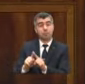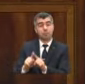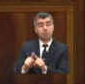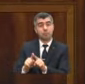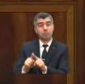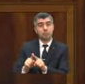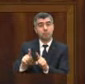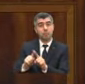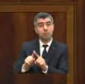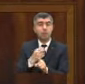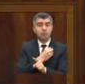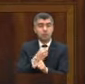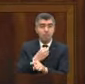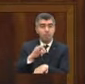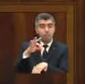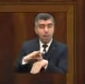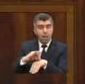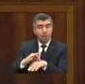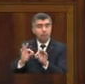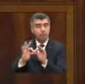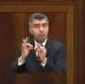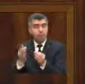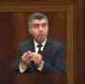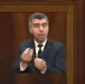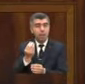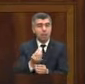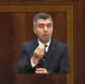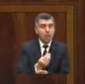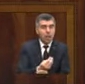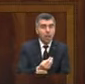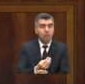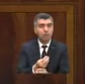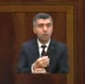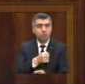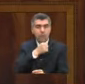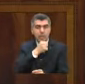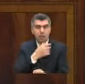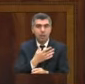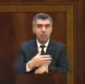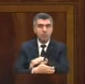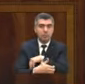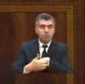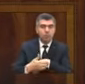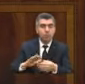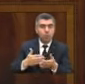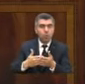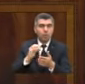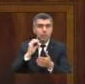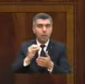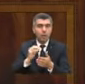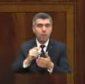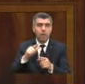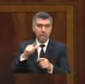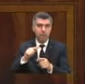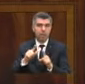الرعاية الاجتماعية ودعم الأسرة والطفولة والفئات الهشة، وضع نظام لرصد الفئات الفقيرة